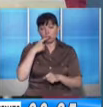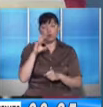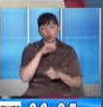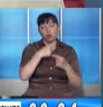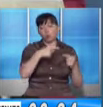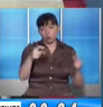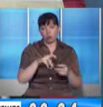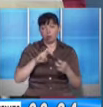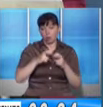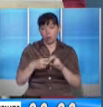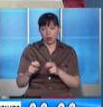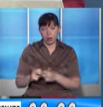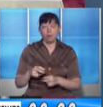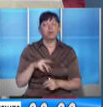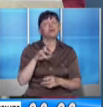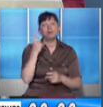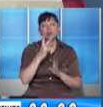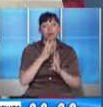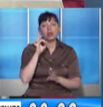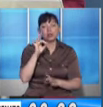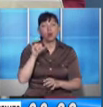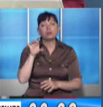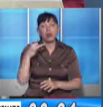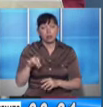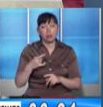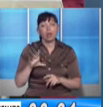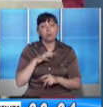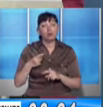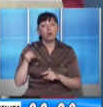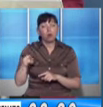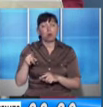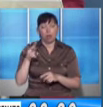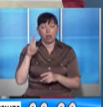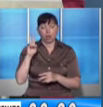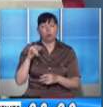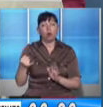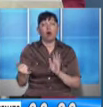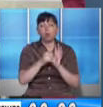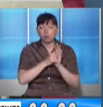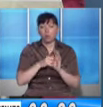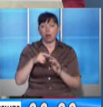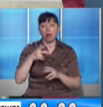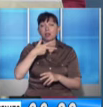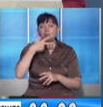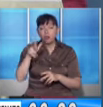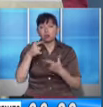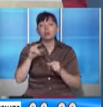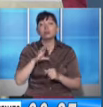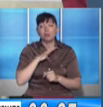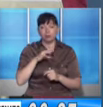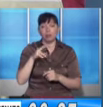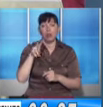În primul rând, Renato Usate a fost acel care a publicat acel video de la ziua dumnealui din naștere, unde a fost Plahotniuc.